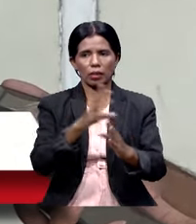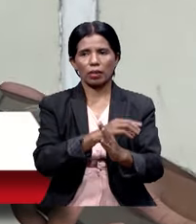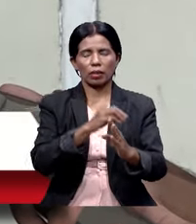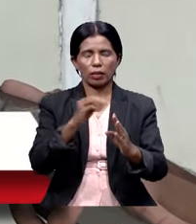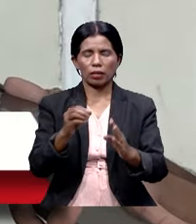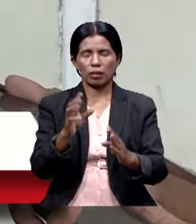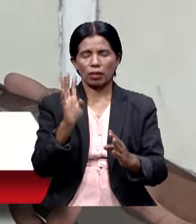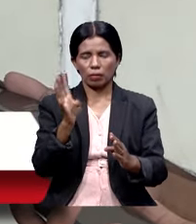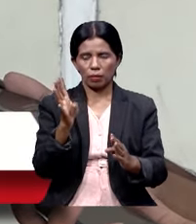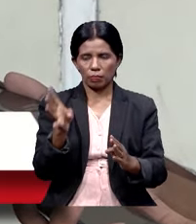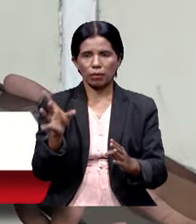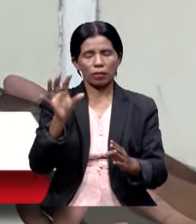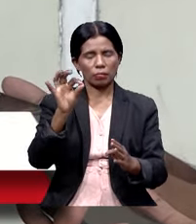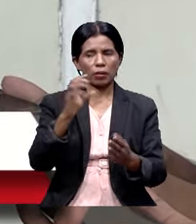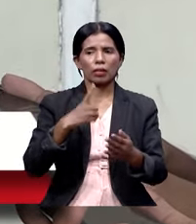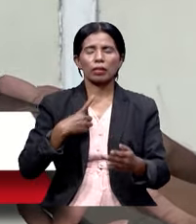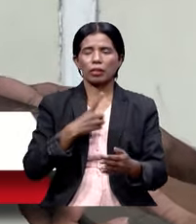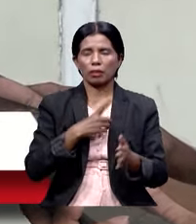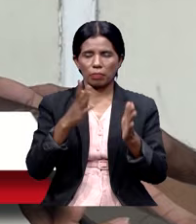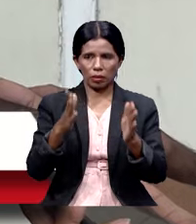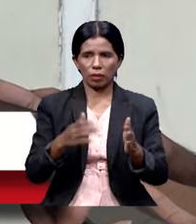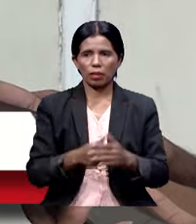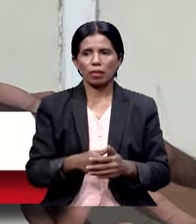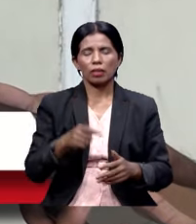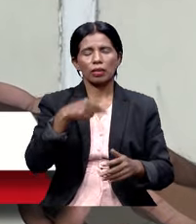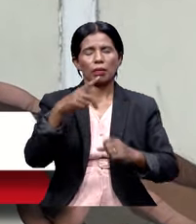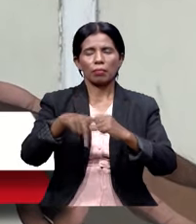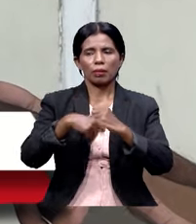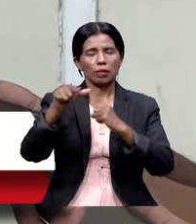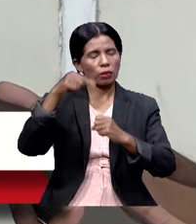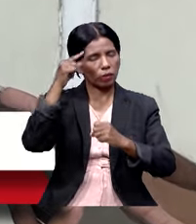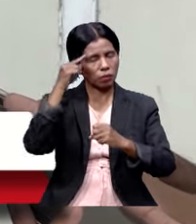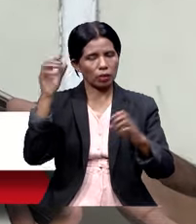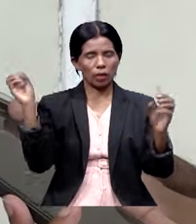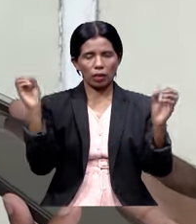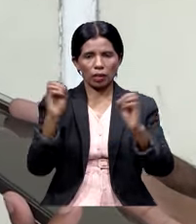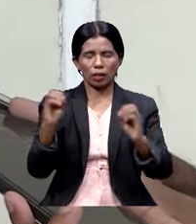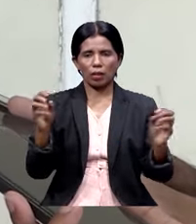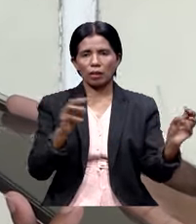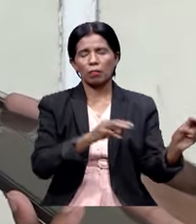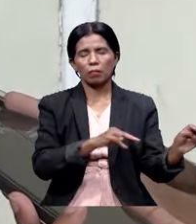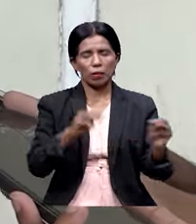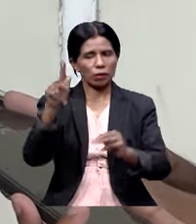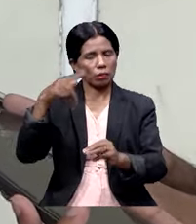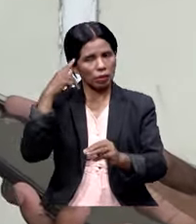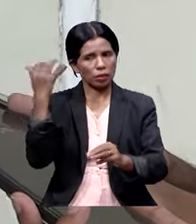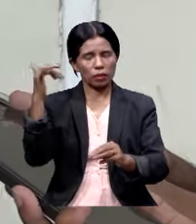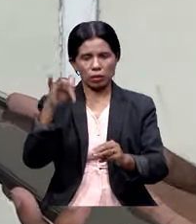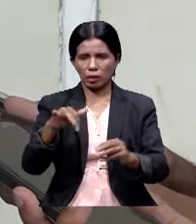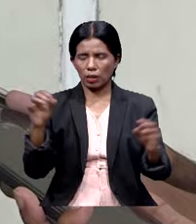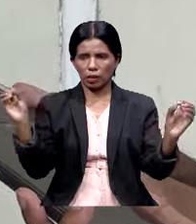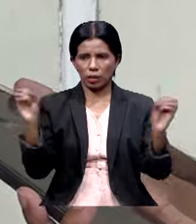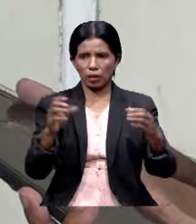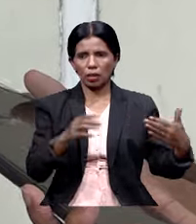49 deputados. Significa gata se bancada governo ser lá halo movimento político, se la bel consegue atingir o